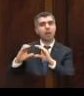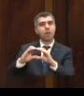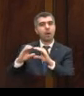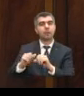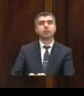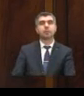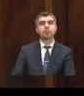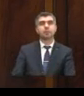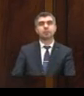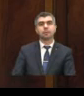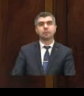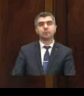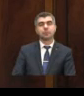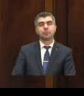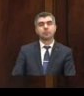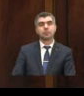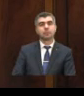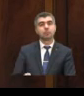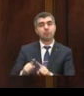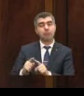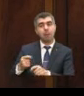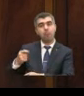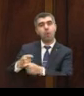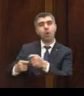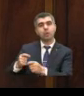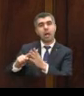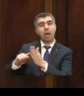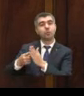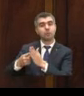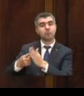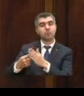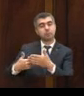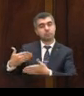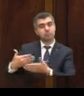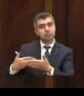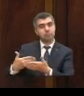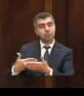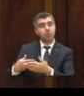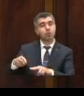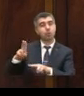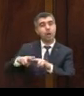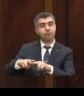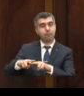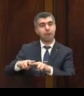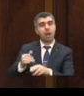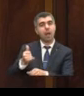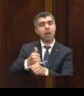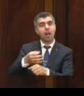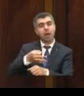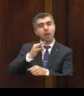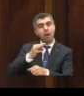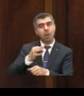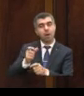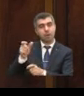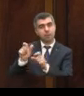تفتحوا حوار مع التجار الصغار، وتفتحوا حوار مع أرباب المقاهي، وتفتحوا حوار مع